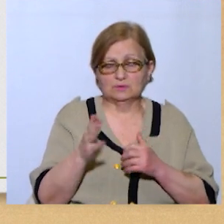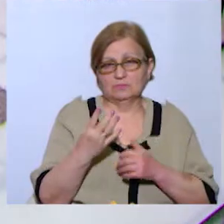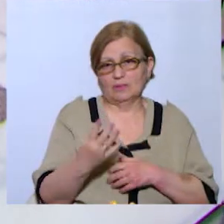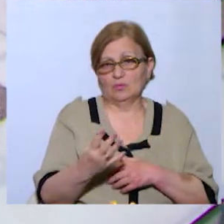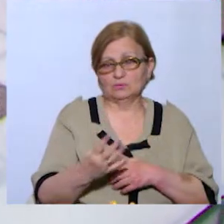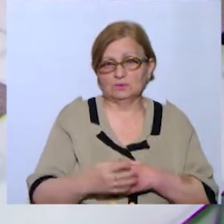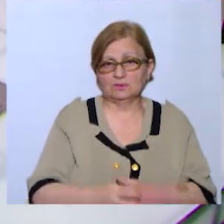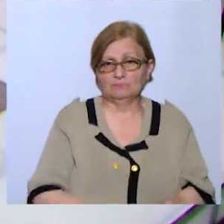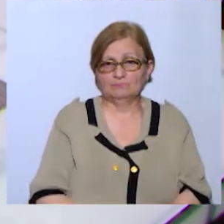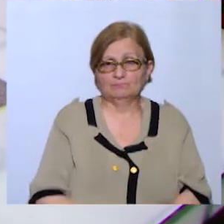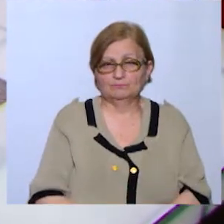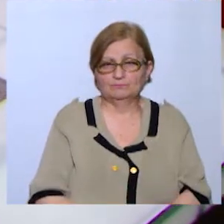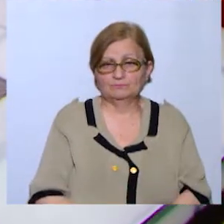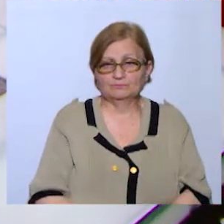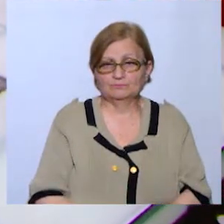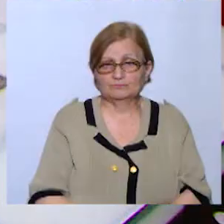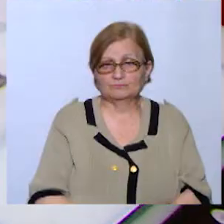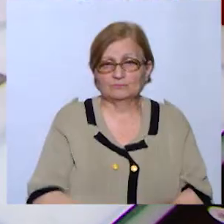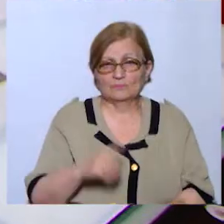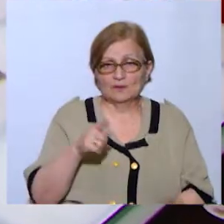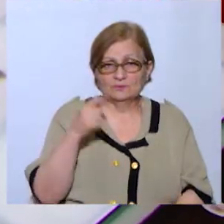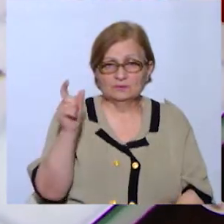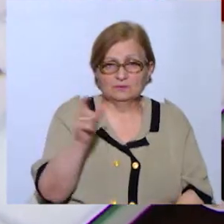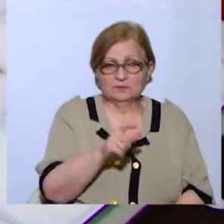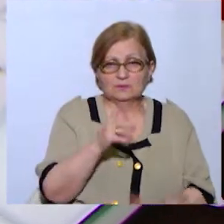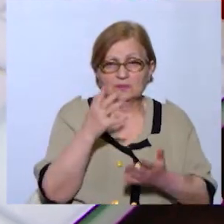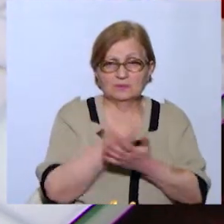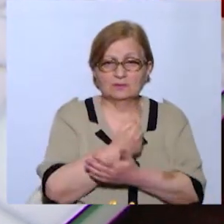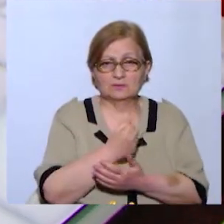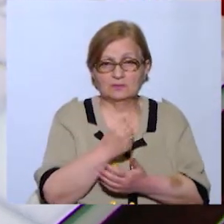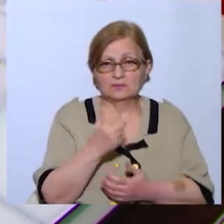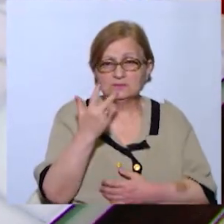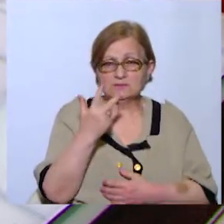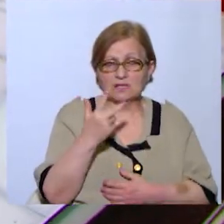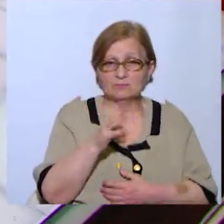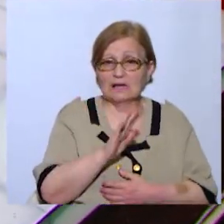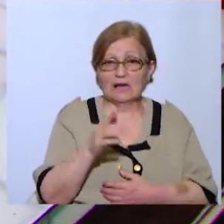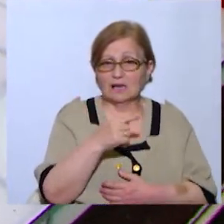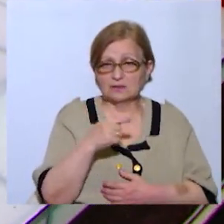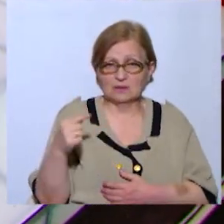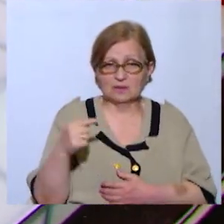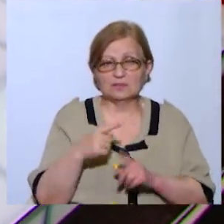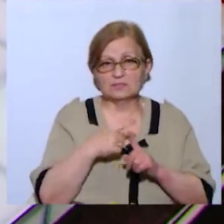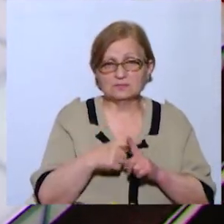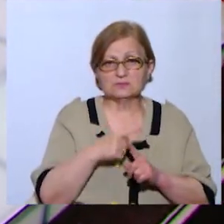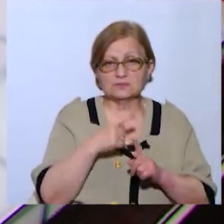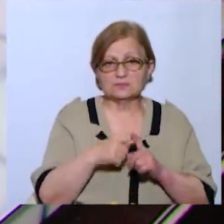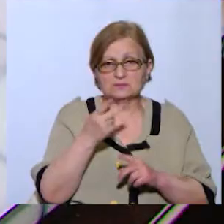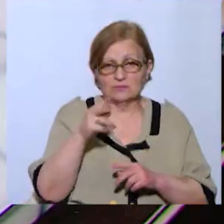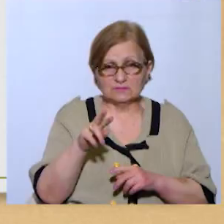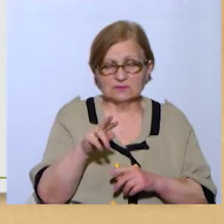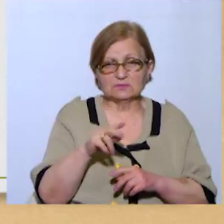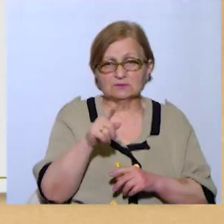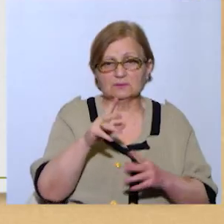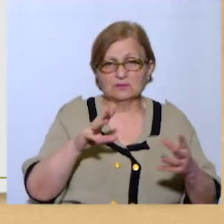4 არის. შემდეგი ამოცანა ასეთია: იპოვეთ 3 არაუარყოფითი x, x² და 1 რიცხვისგან